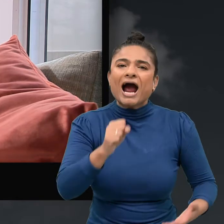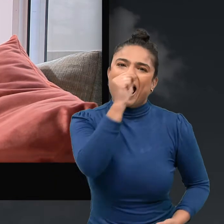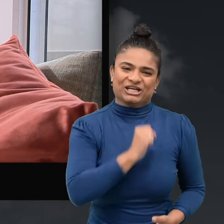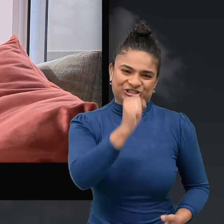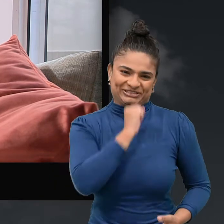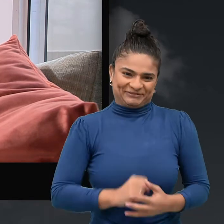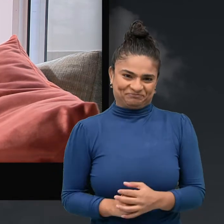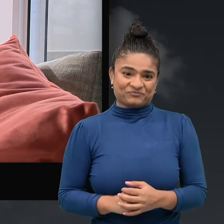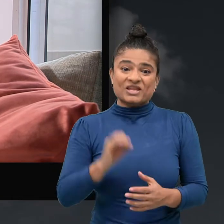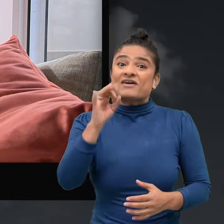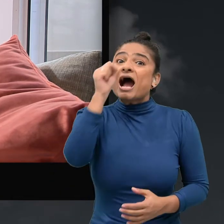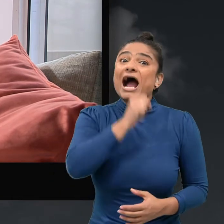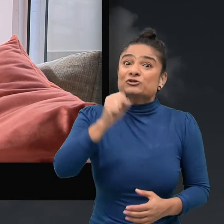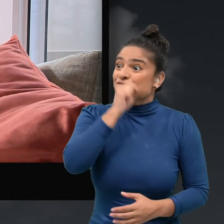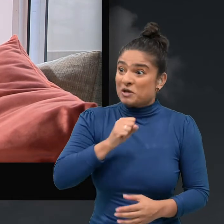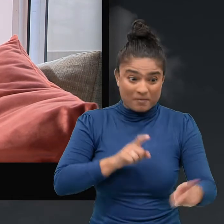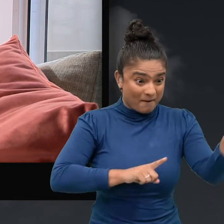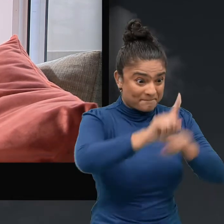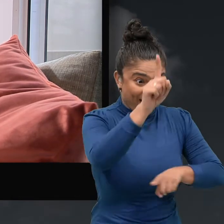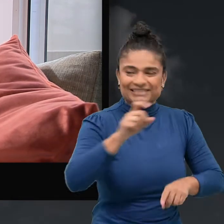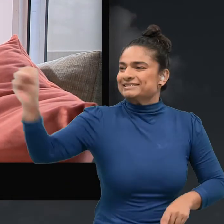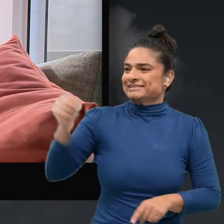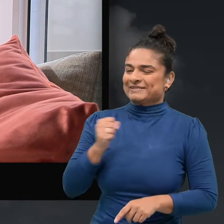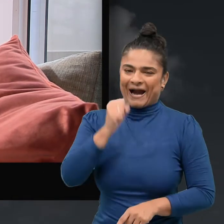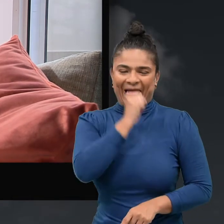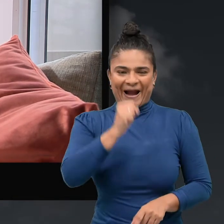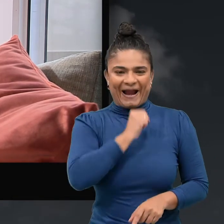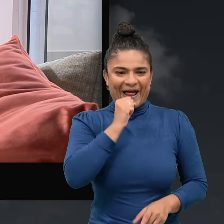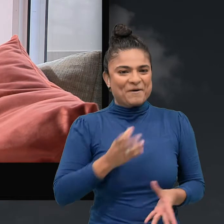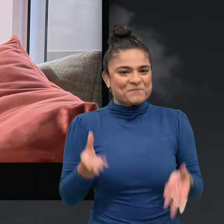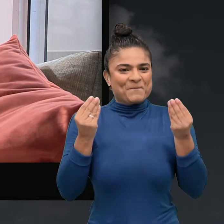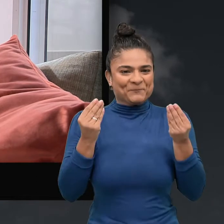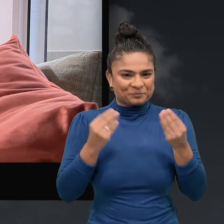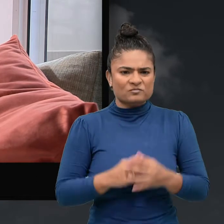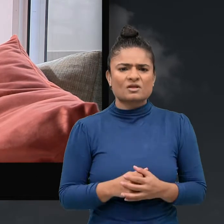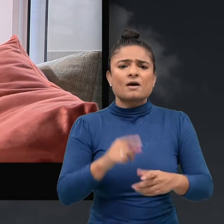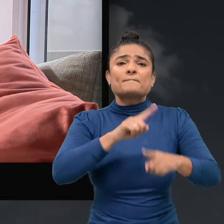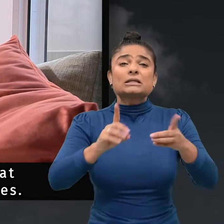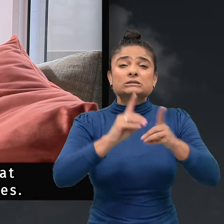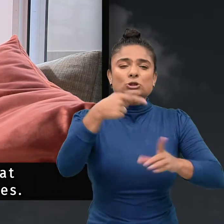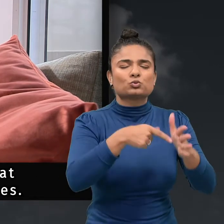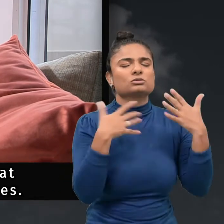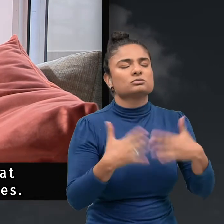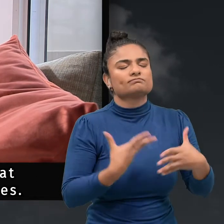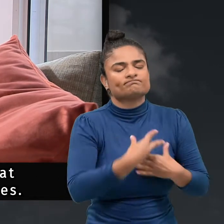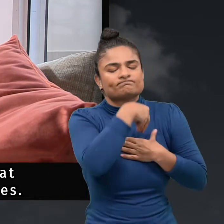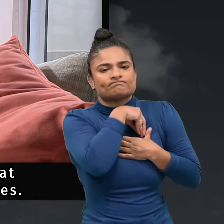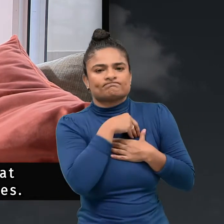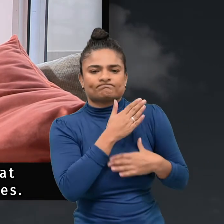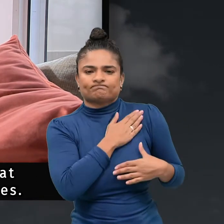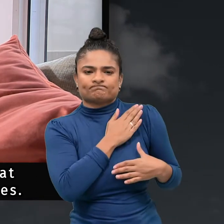'n roomhuis. Dis dit. Om 'n roomhuis aan die einde van die jaar te kry, sodat ek 'n hele jaar lank daarvoor werk, as ek dit deurgekom het.